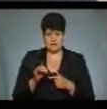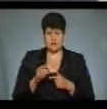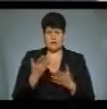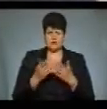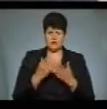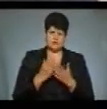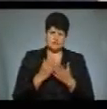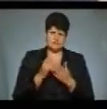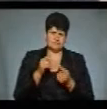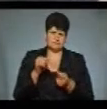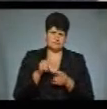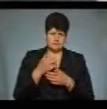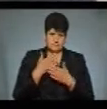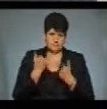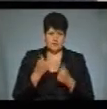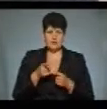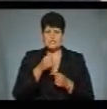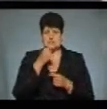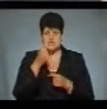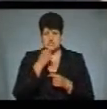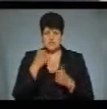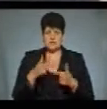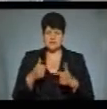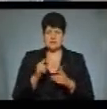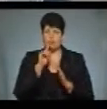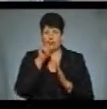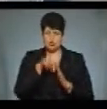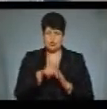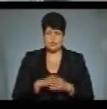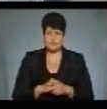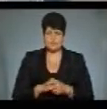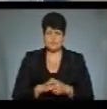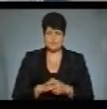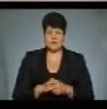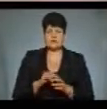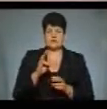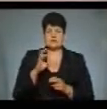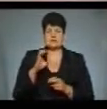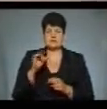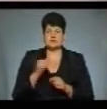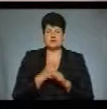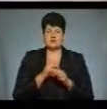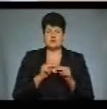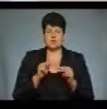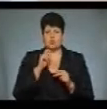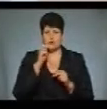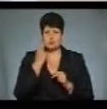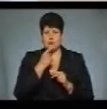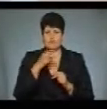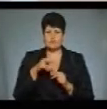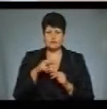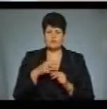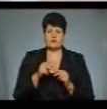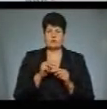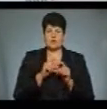якісь критерії не збігаються, тоді старший екзаменатор тут втручається. Надія Сеник працює вчителем української мови та літератури в Тернопільській школі